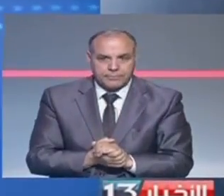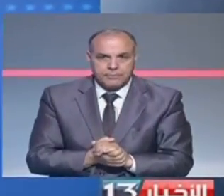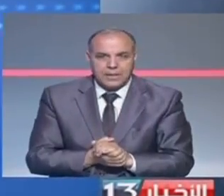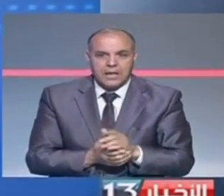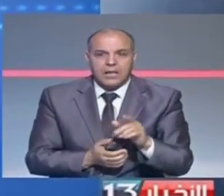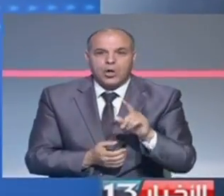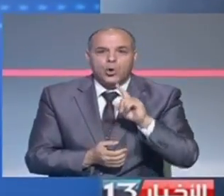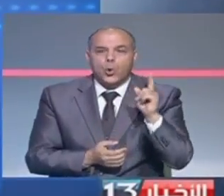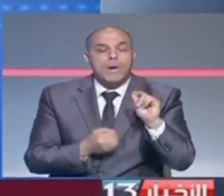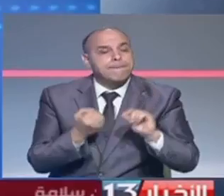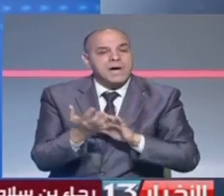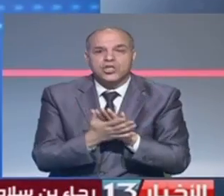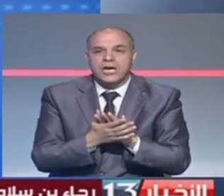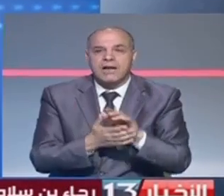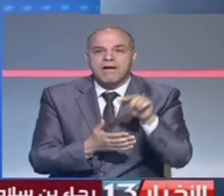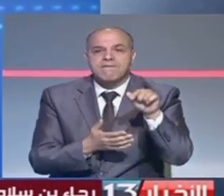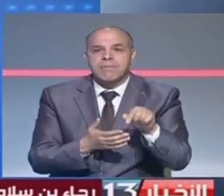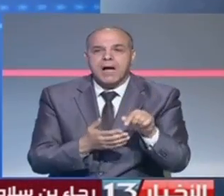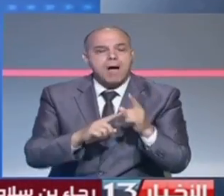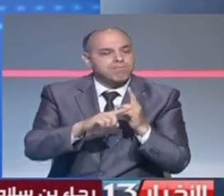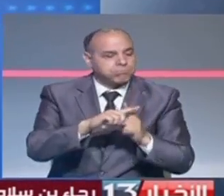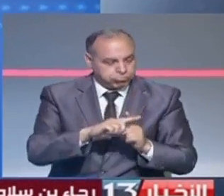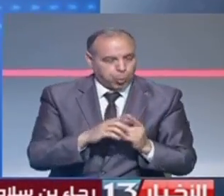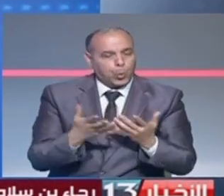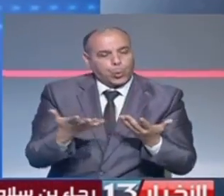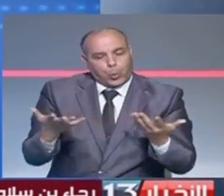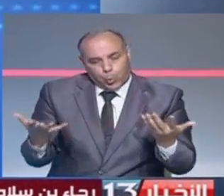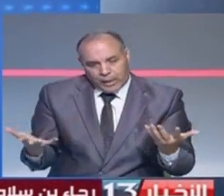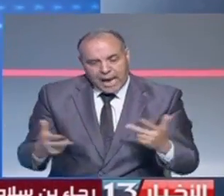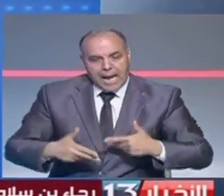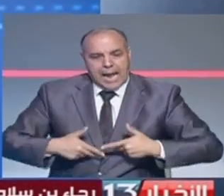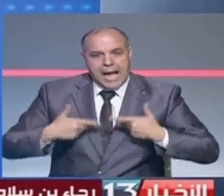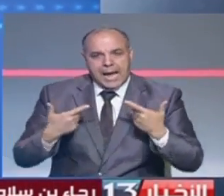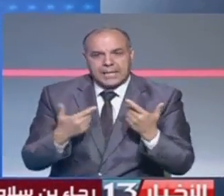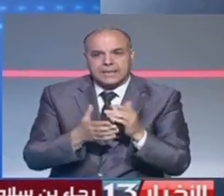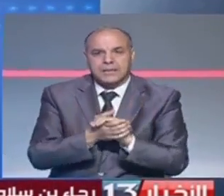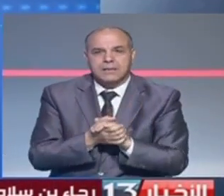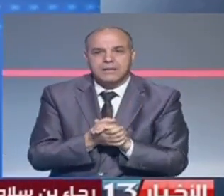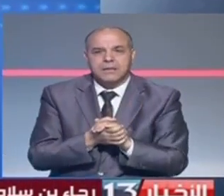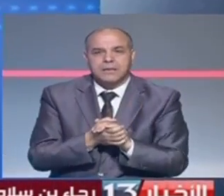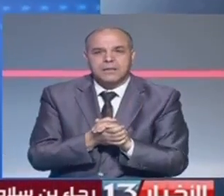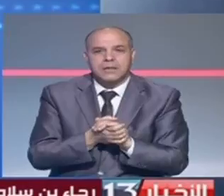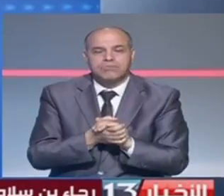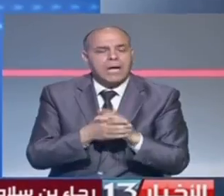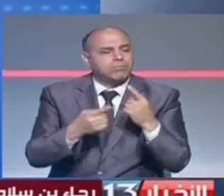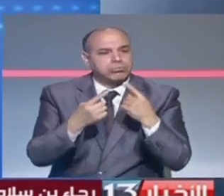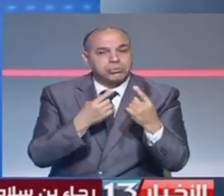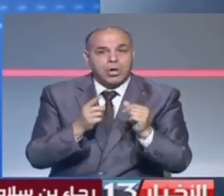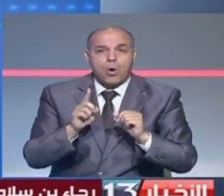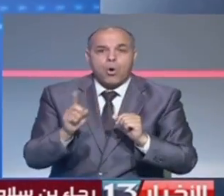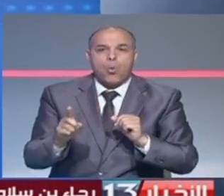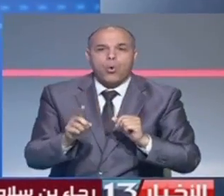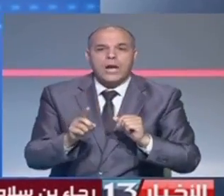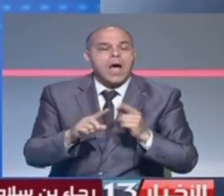لكلمه هذا الحياه هي هذه يعني هذا الجدل ومن